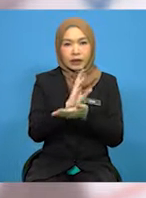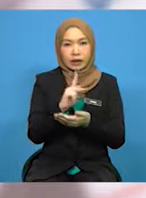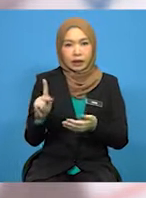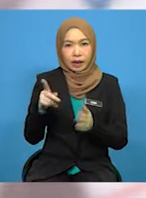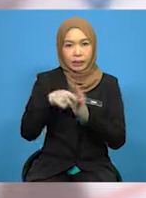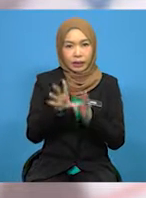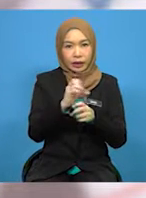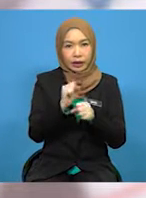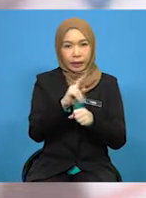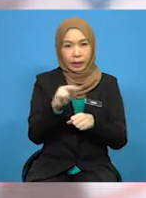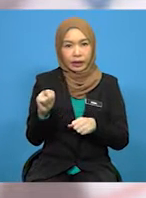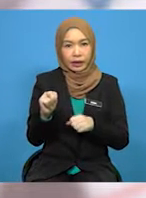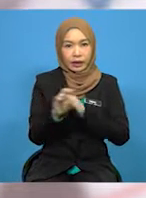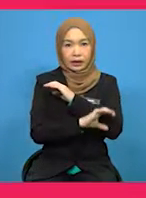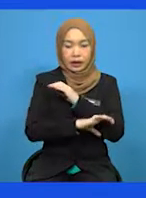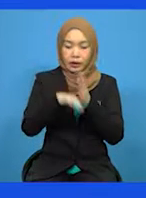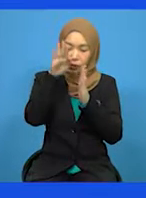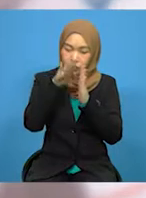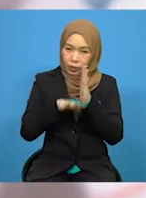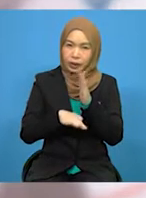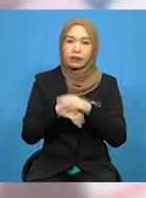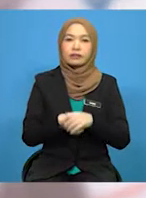pendapatan negara terkurang angka.